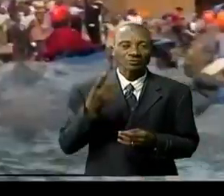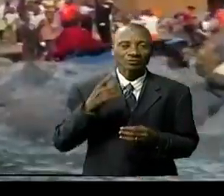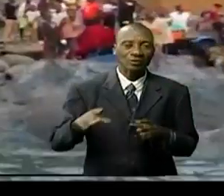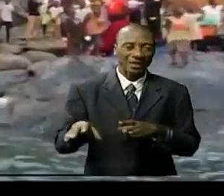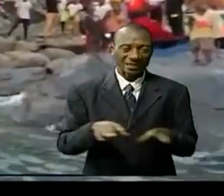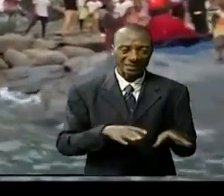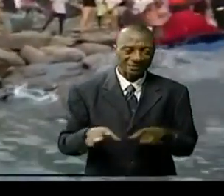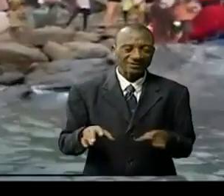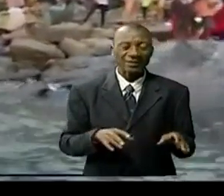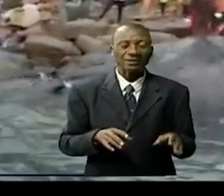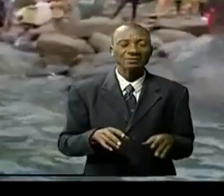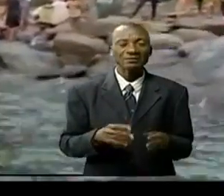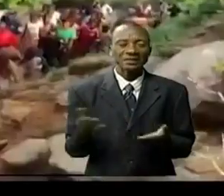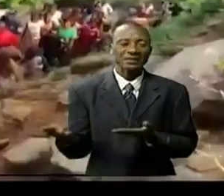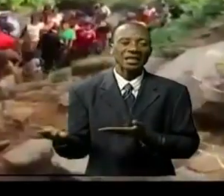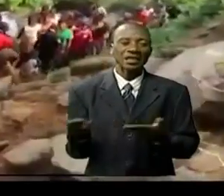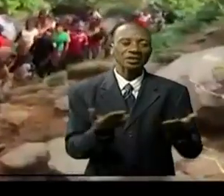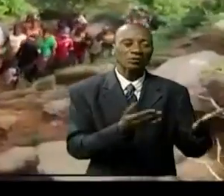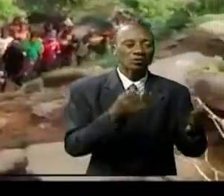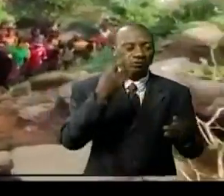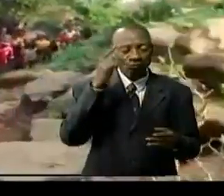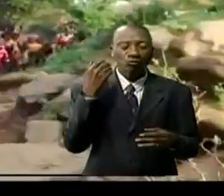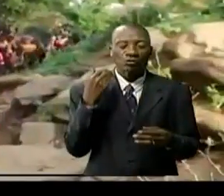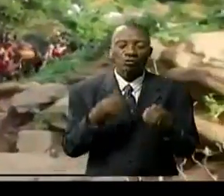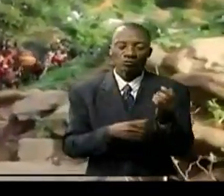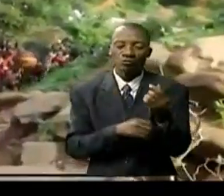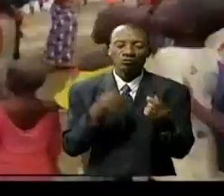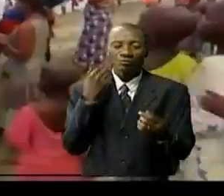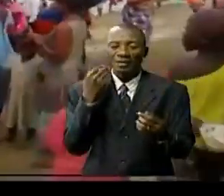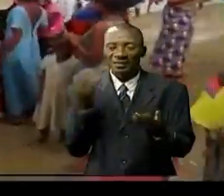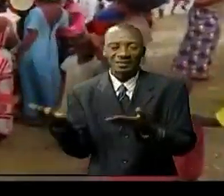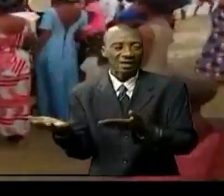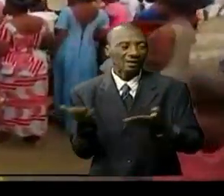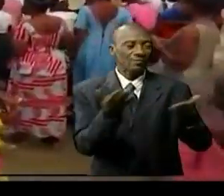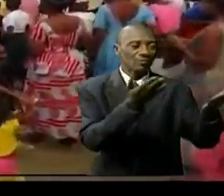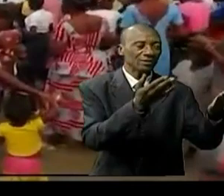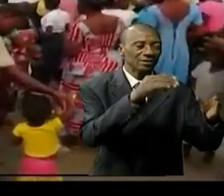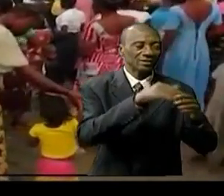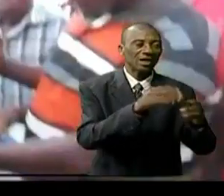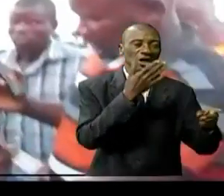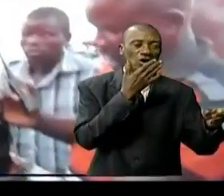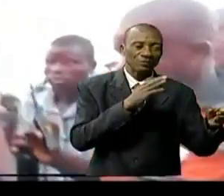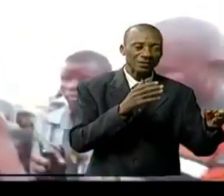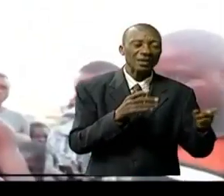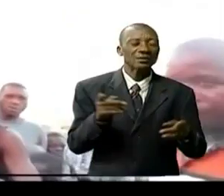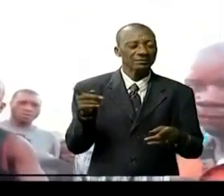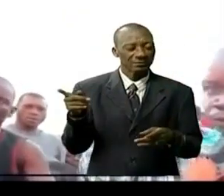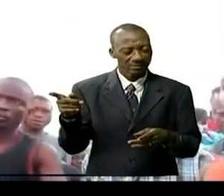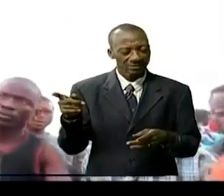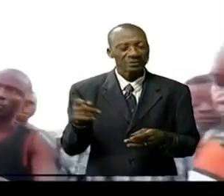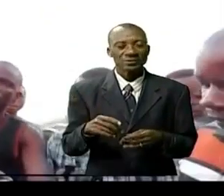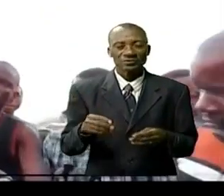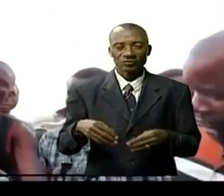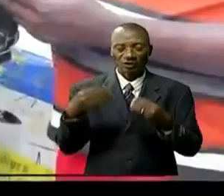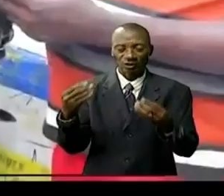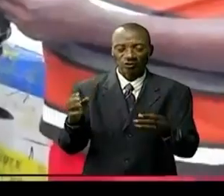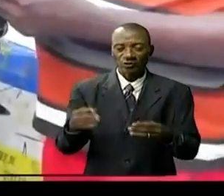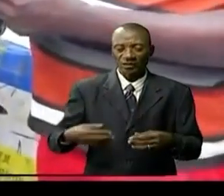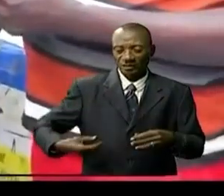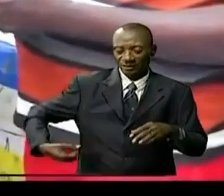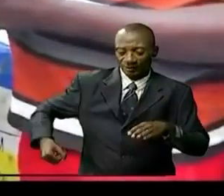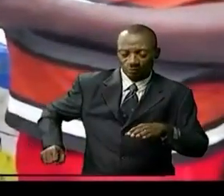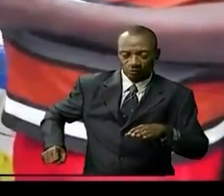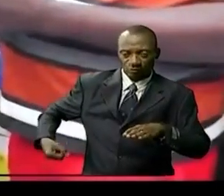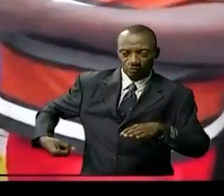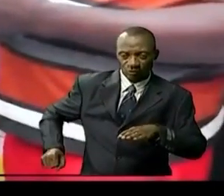malades vers les centres de santé les plus proches le député suivi à doter cette population des moteurs hors-bord une